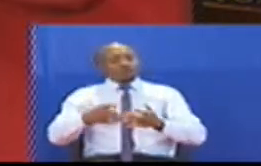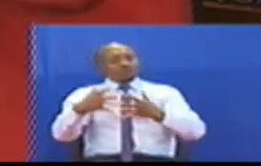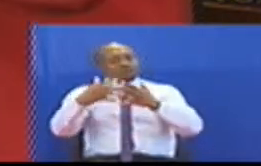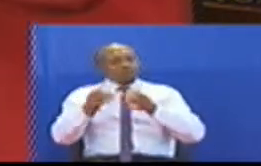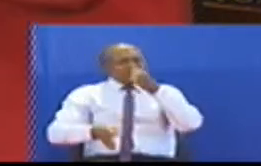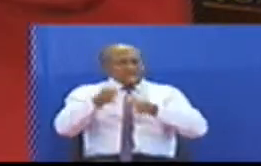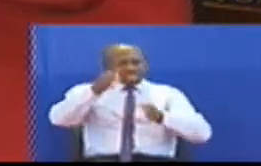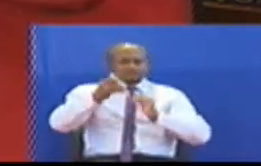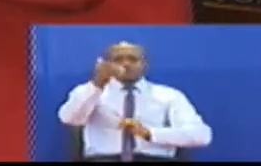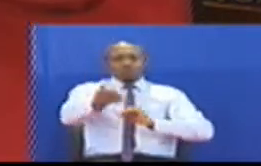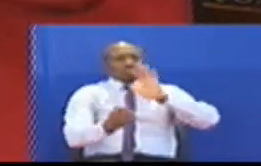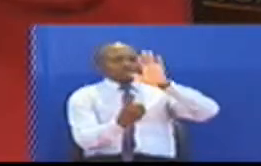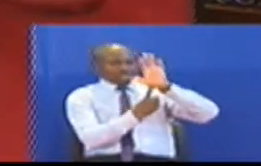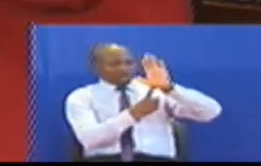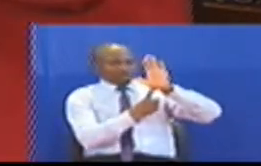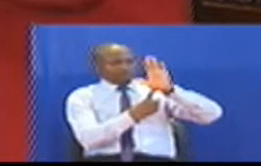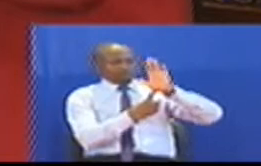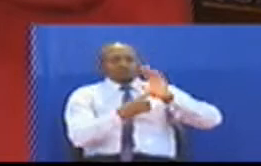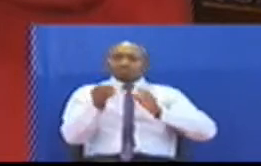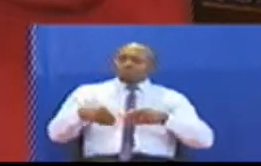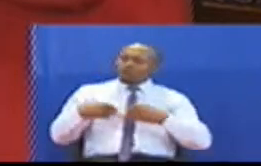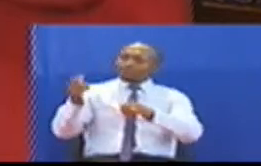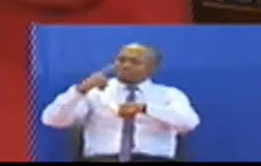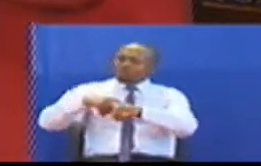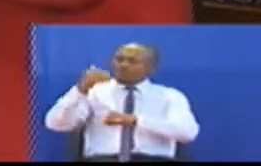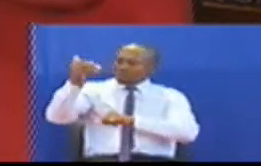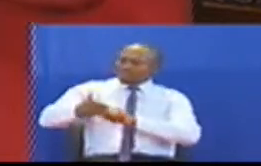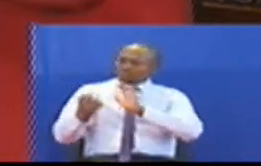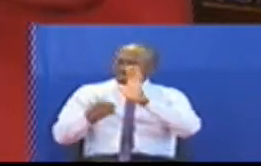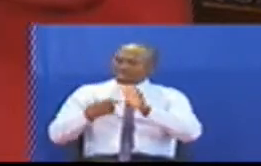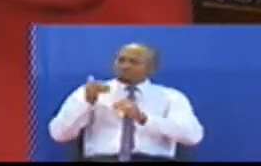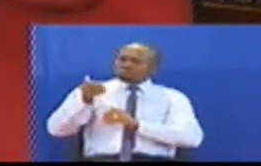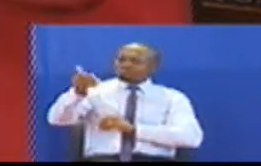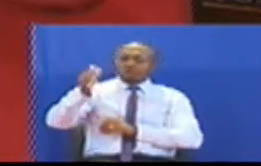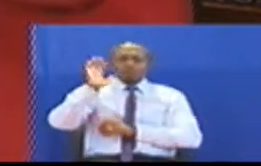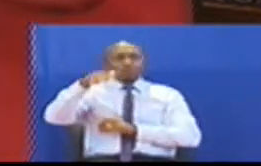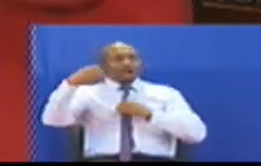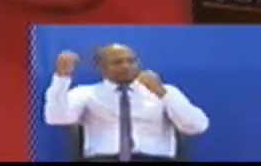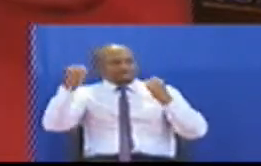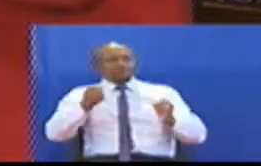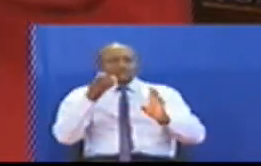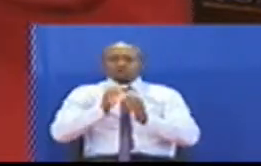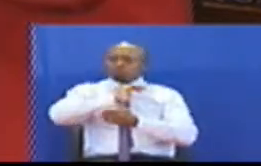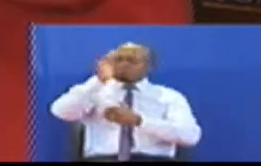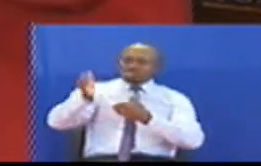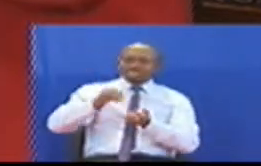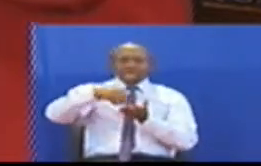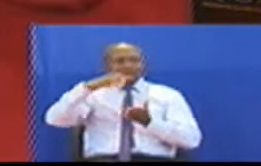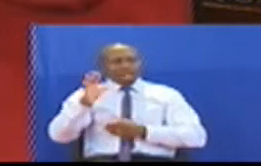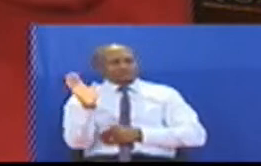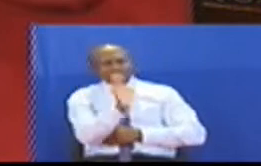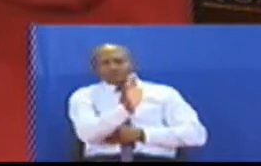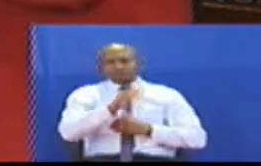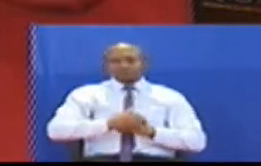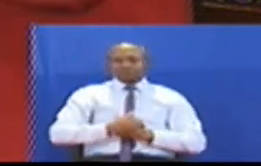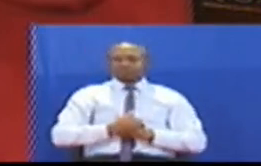Basi waruhusiwe kuanzia mwezi wa sita, wapewe muda wa mwaka mmoja waweze kurudisha gharama zao. Ama serikali ilifidie gharama hizo, ziwarudishie fedha zao